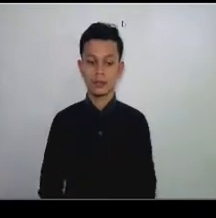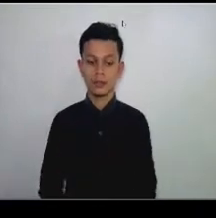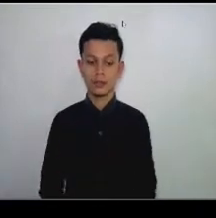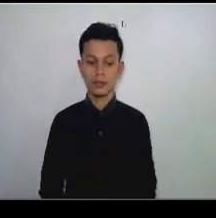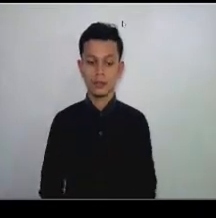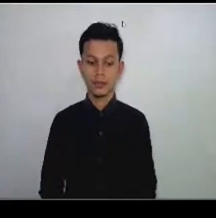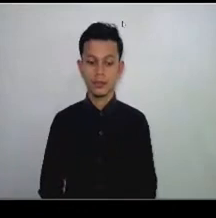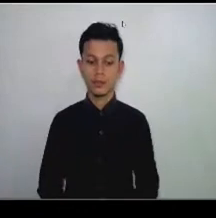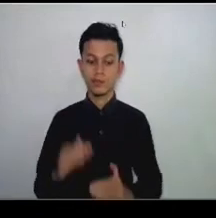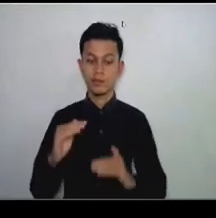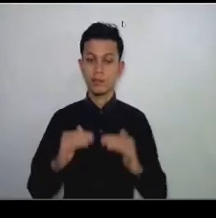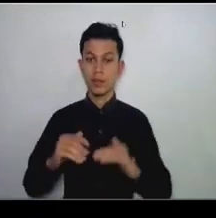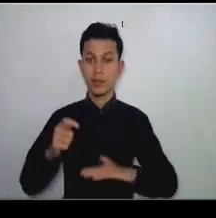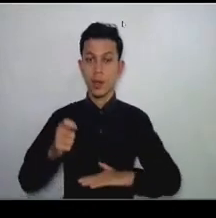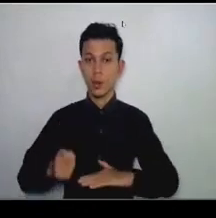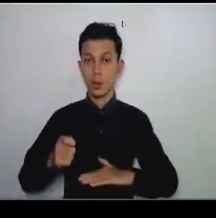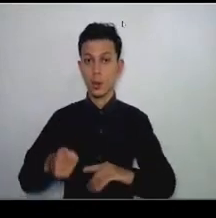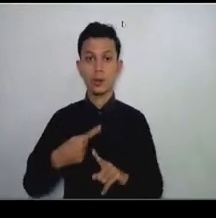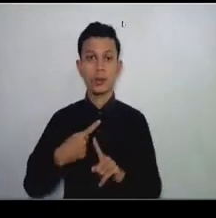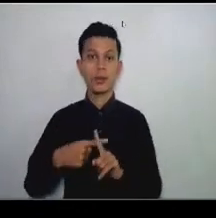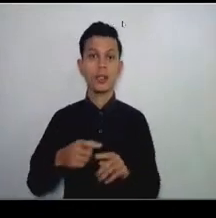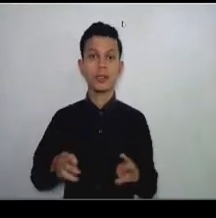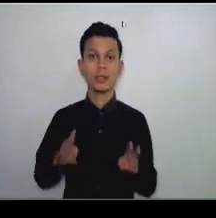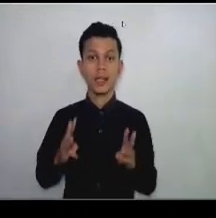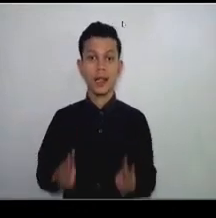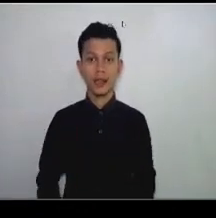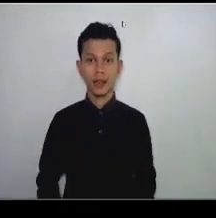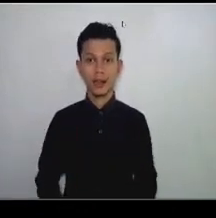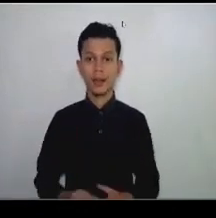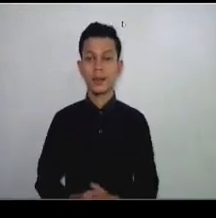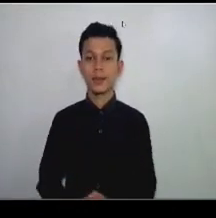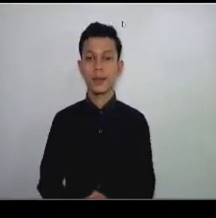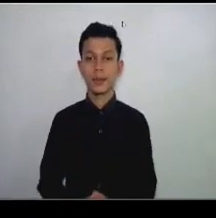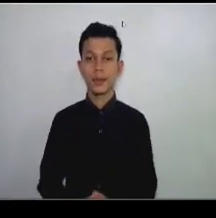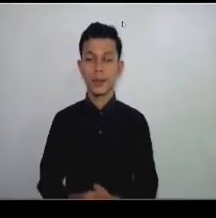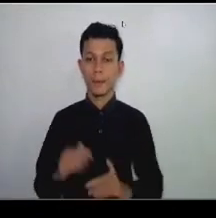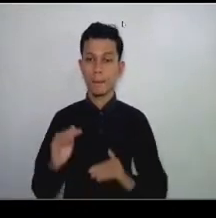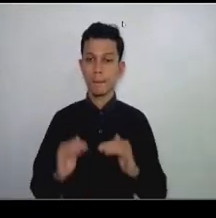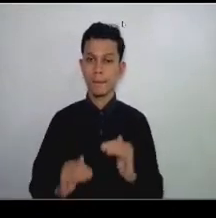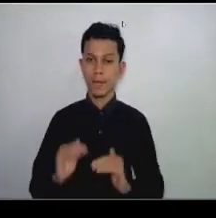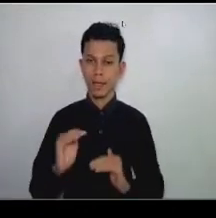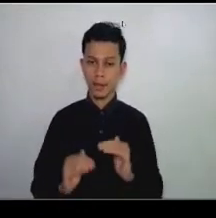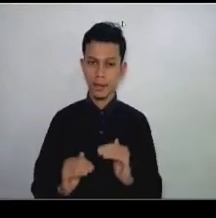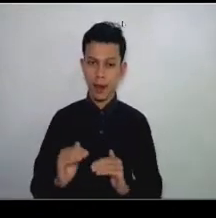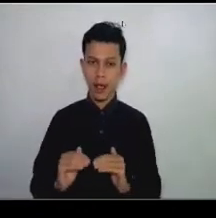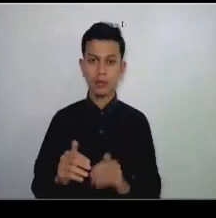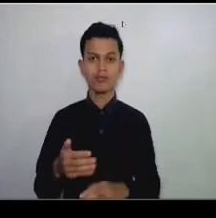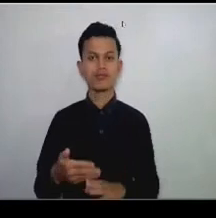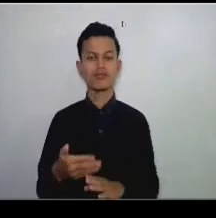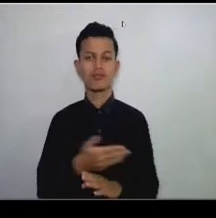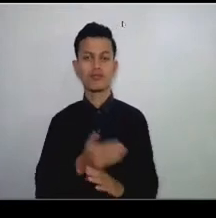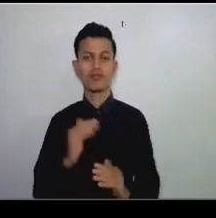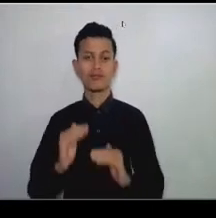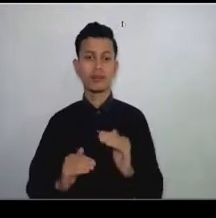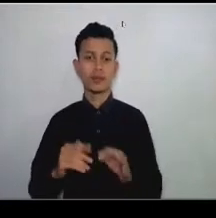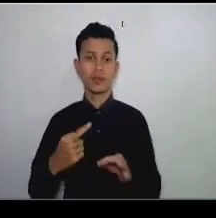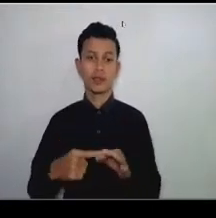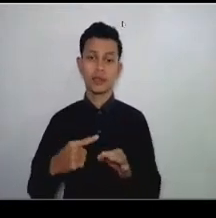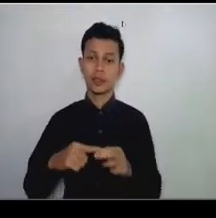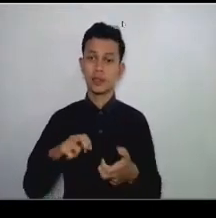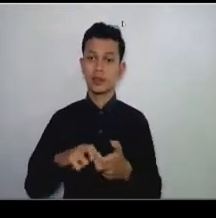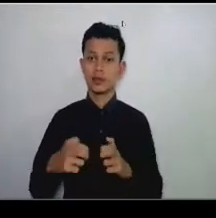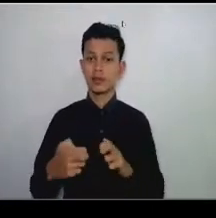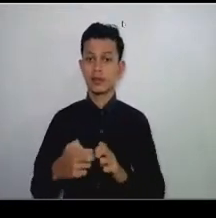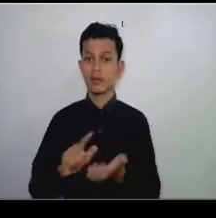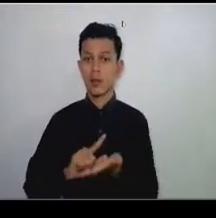pertimbangan hukum dan etika menimbang bahwa sebelum mempertimbangkan pokok-pokok laporan